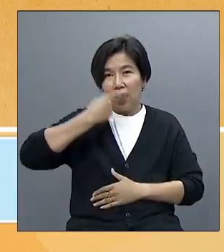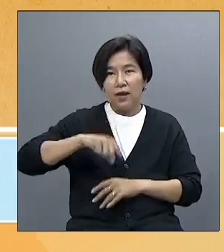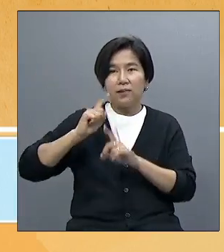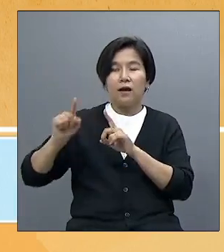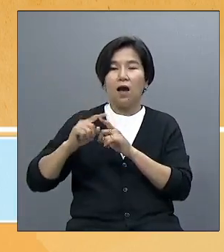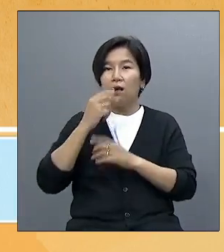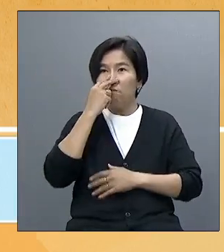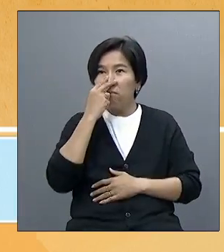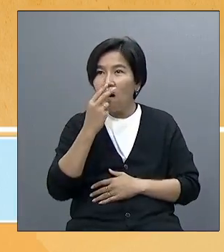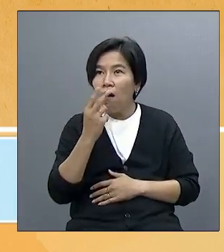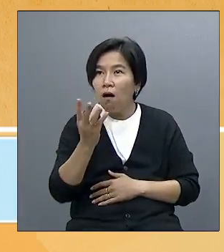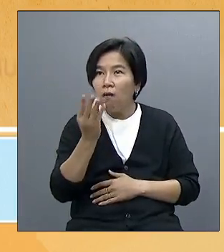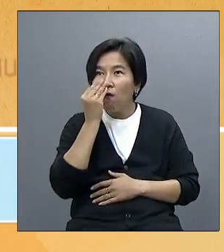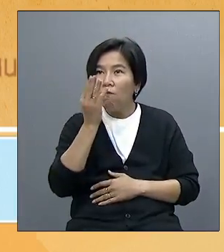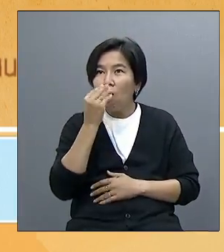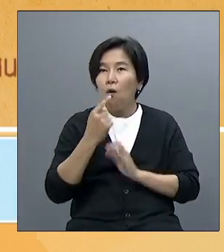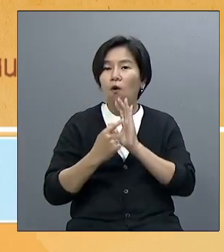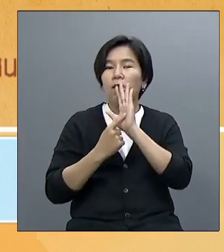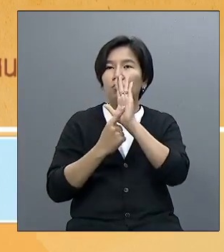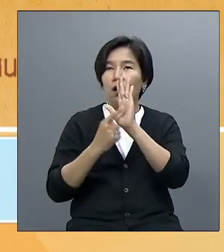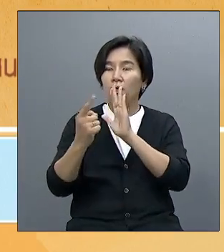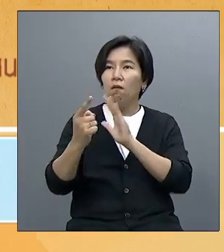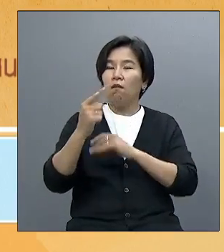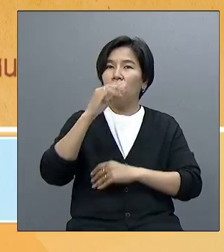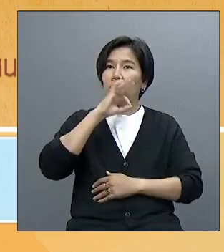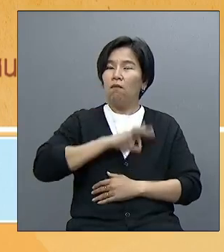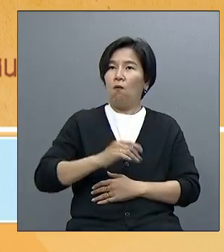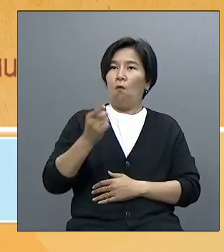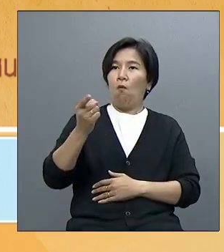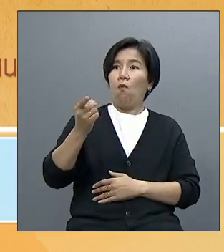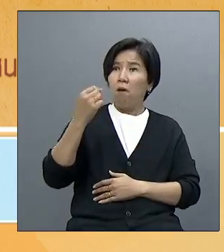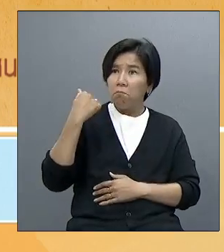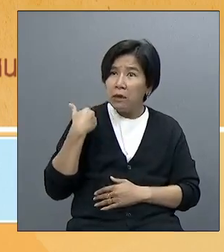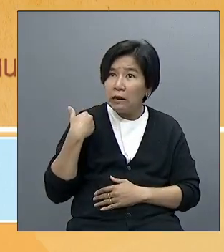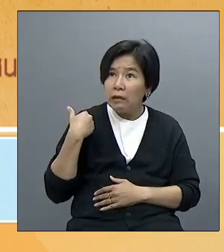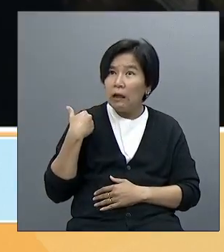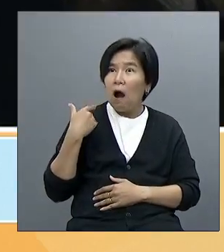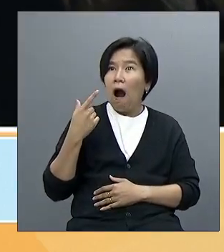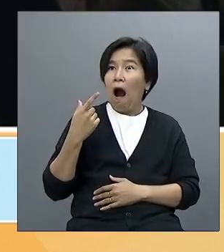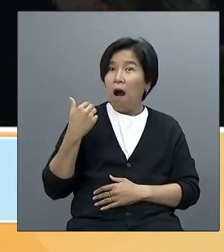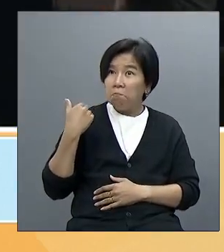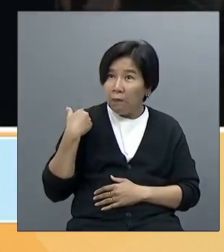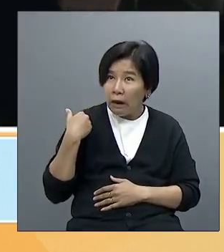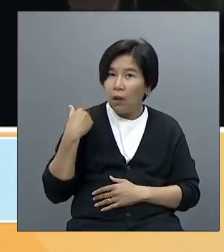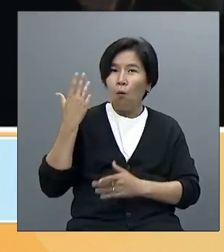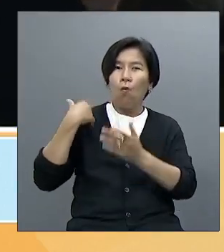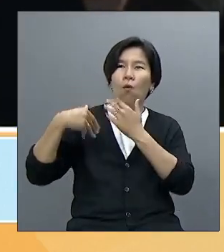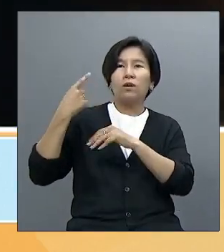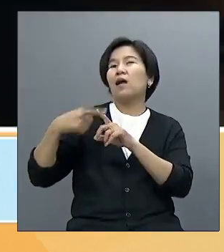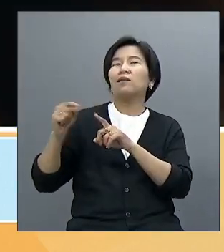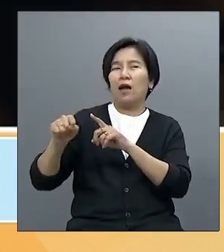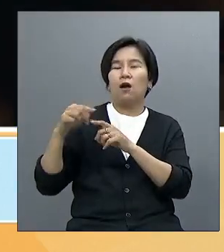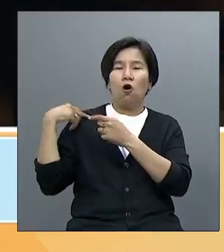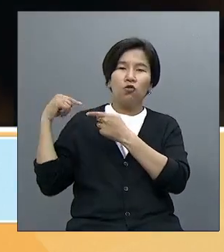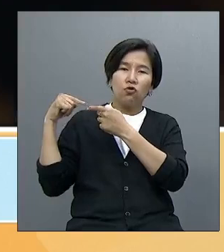ได้เห็นเพียงตัวอย่างพอเห็นปุ๊บท่านจะสะดุดใจว่าเอออย่างนี้มีเหรออย่างนี้เจริญรุ่งเรืองในยุคนั้นเหรอเอาไปสานต่อ